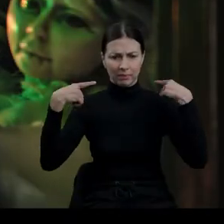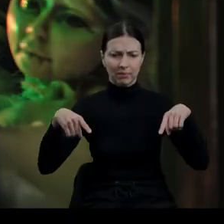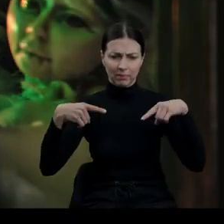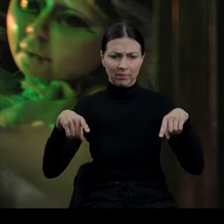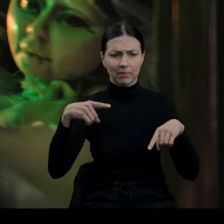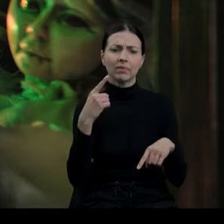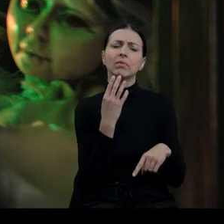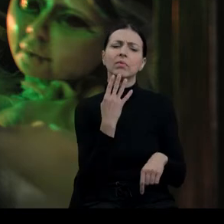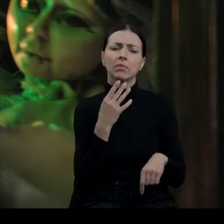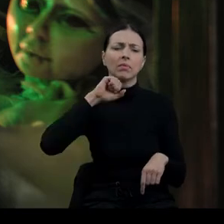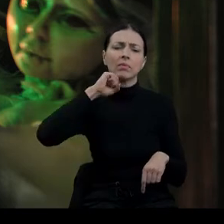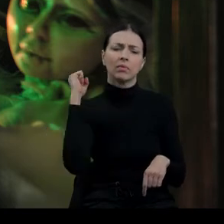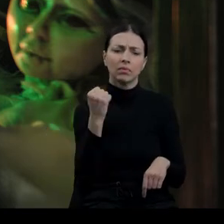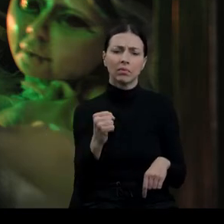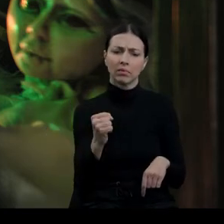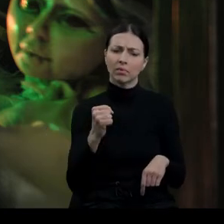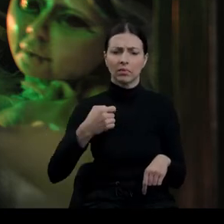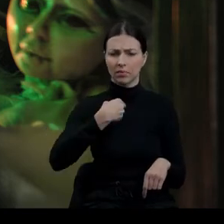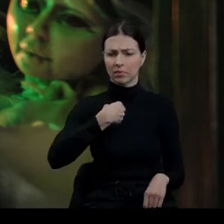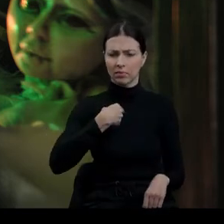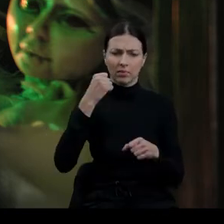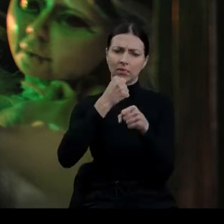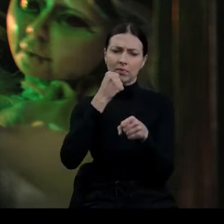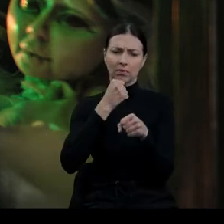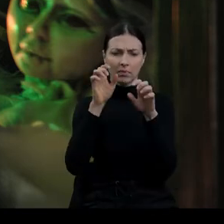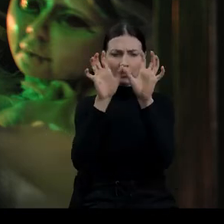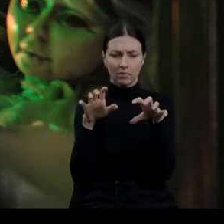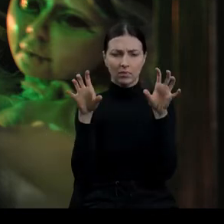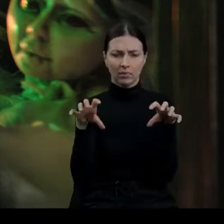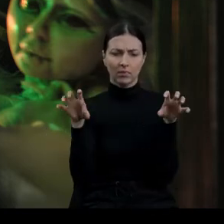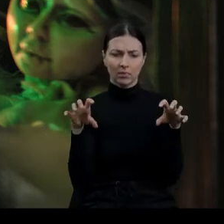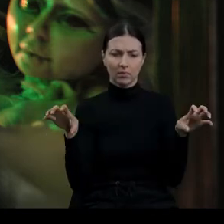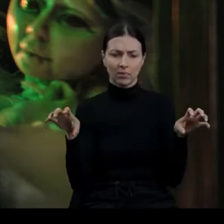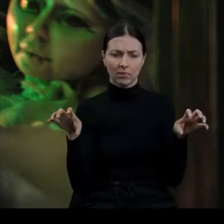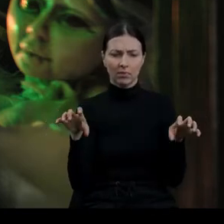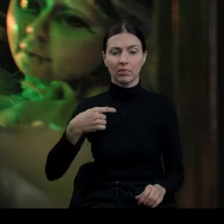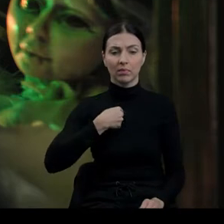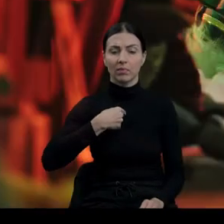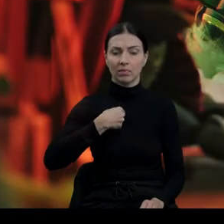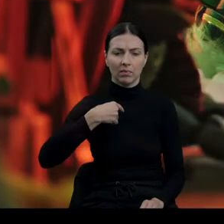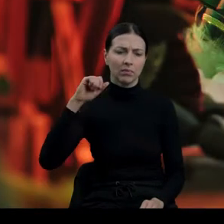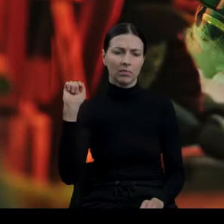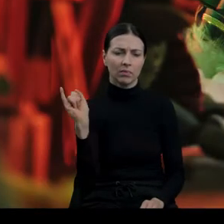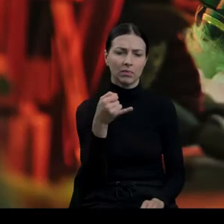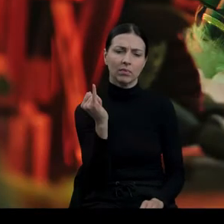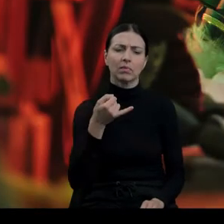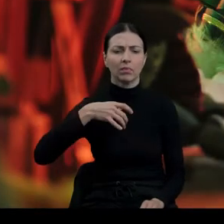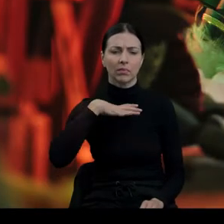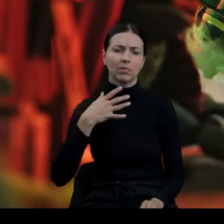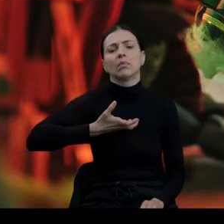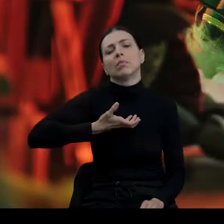Ja nigdy nie powiedziałem, że ja jestem scenograf